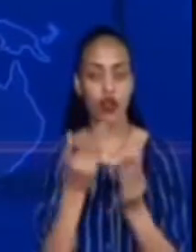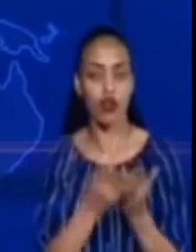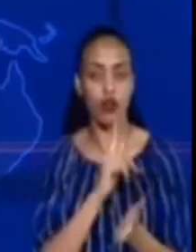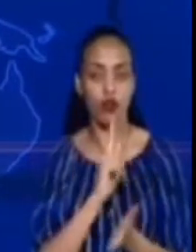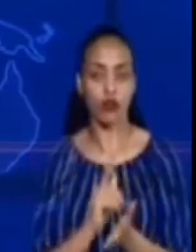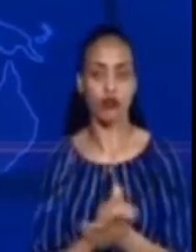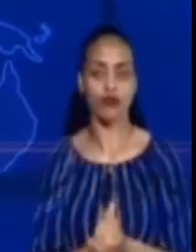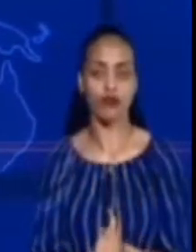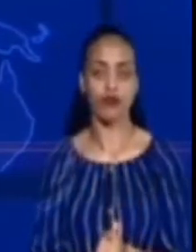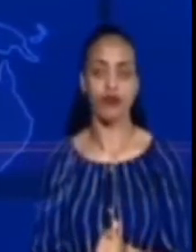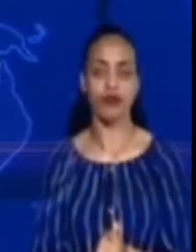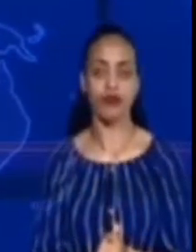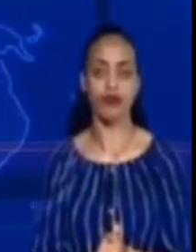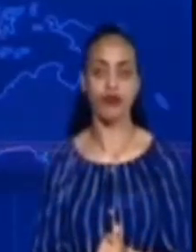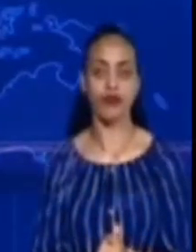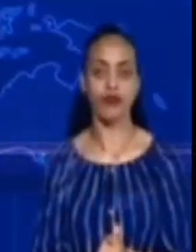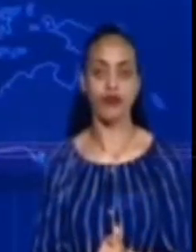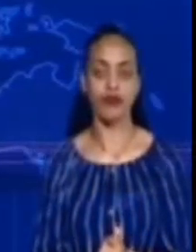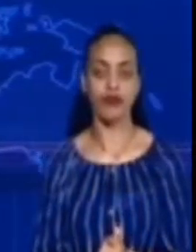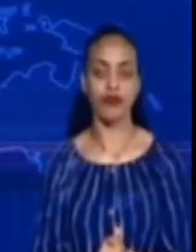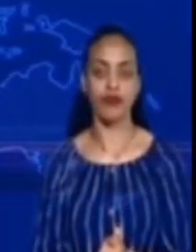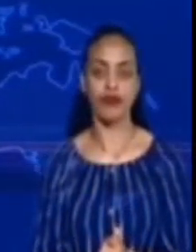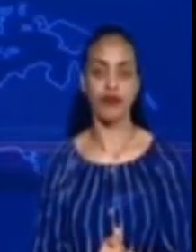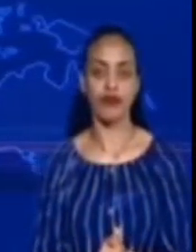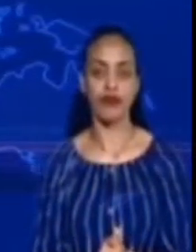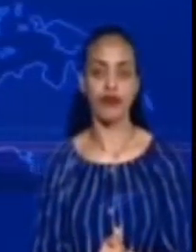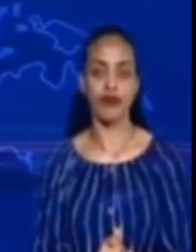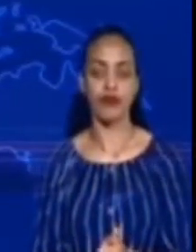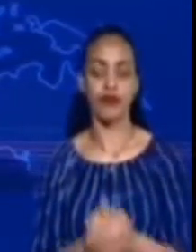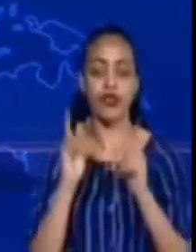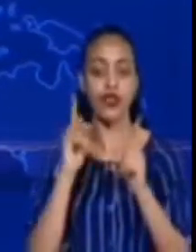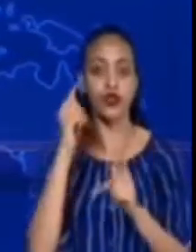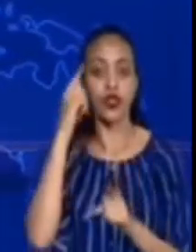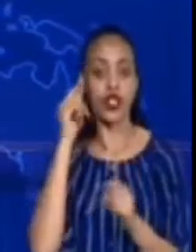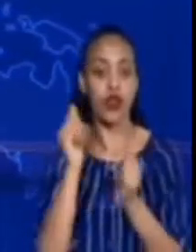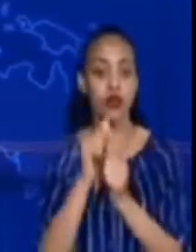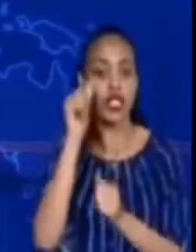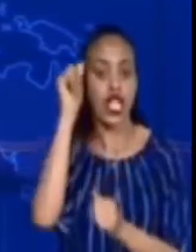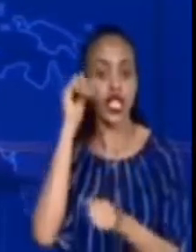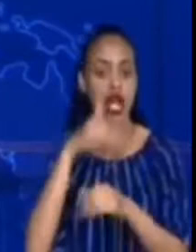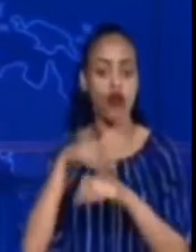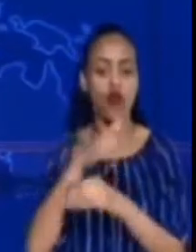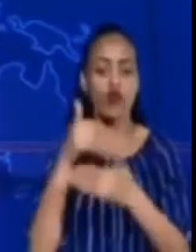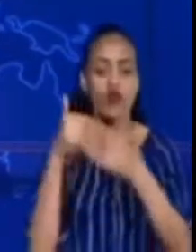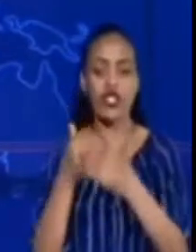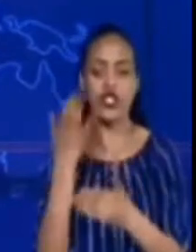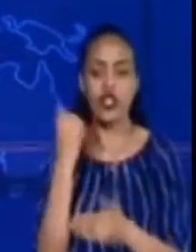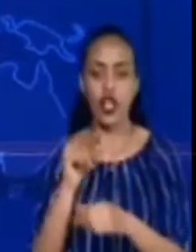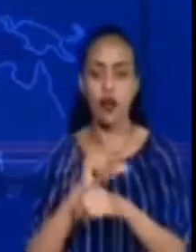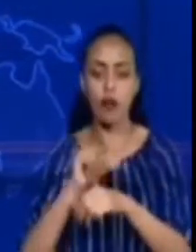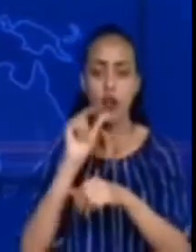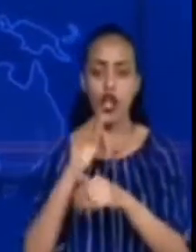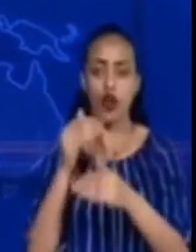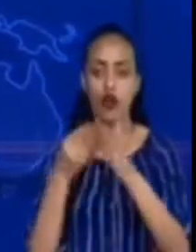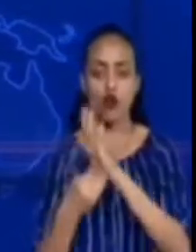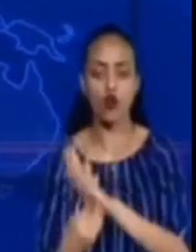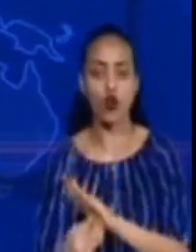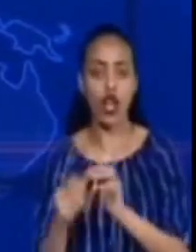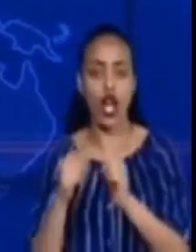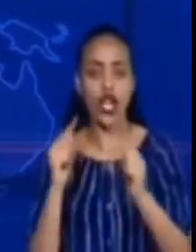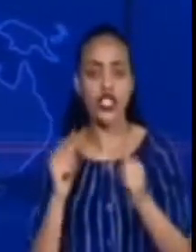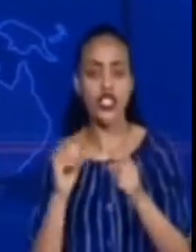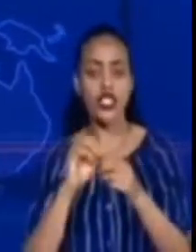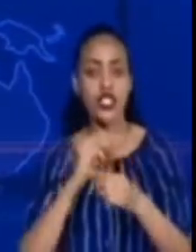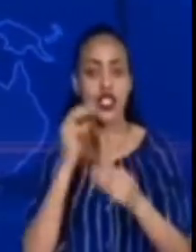ወራነ ጣሊያንስ በከሎ ለረት ሀ ኢትዮጵያን የመሰረተው ጀነራሎች ናቸው። ኢትዮጵያ የተመሰረተችው በጀነራል ነው። ኢትዮጵያ